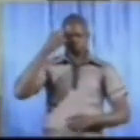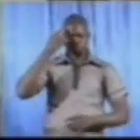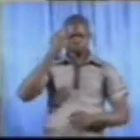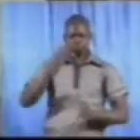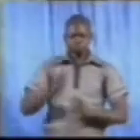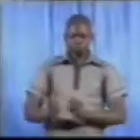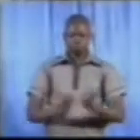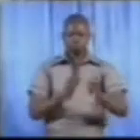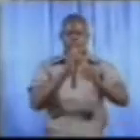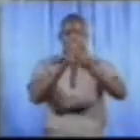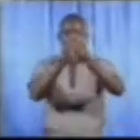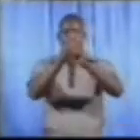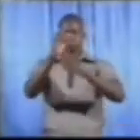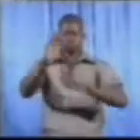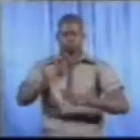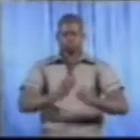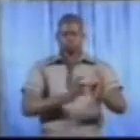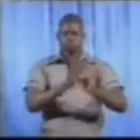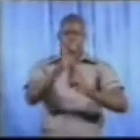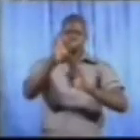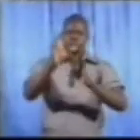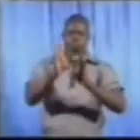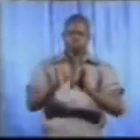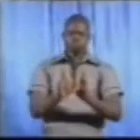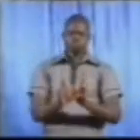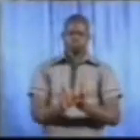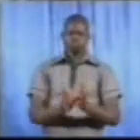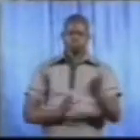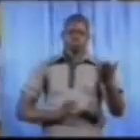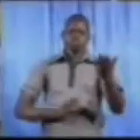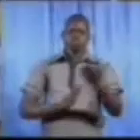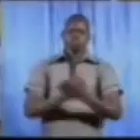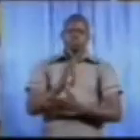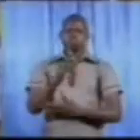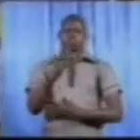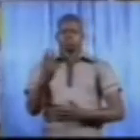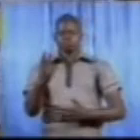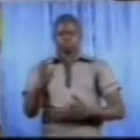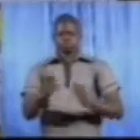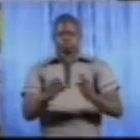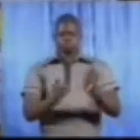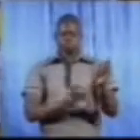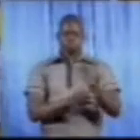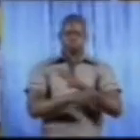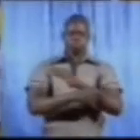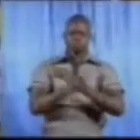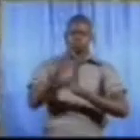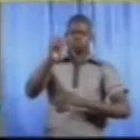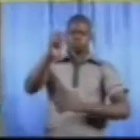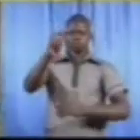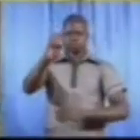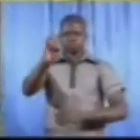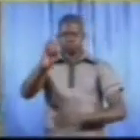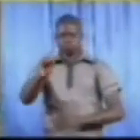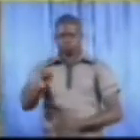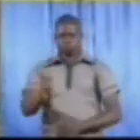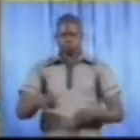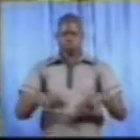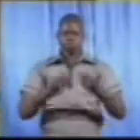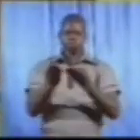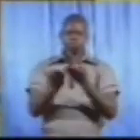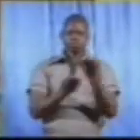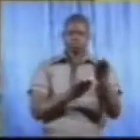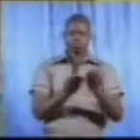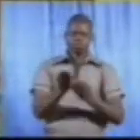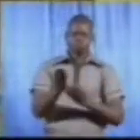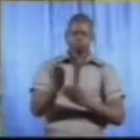matière d'emploi et de formation professionnelle. À travers ses 13 directions régionales, l'ANPE propose des services en volet